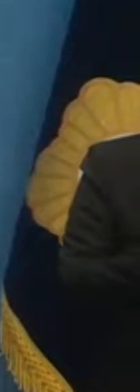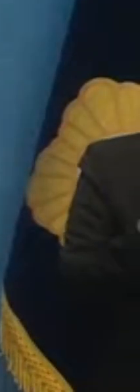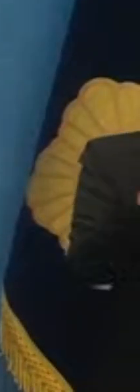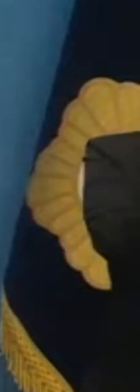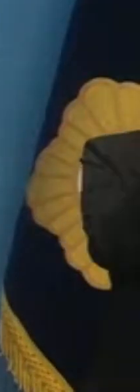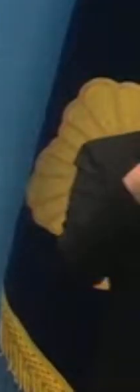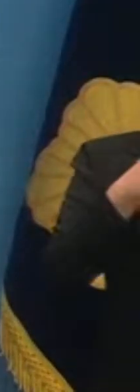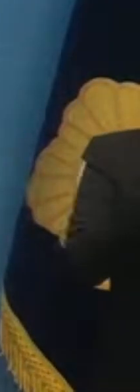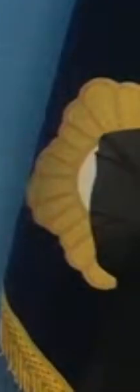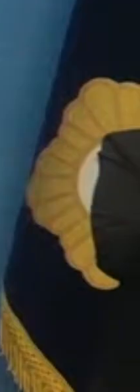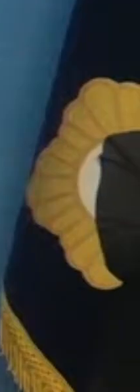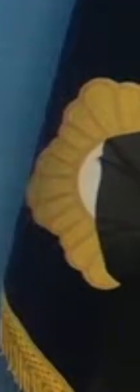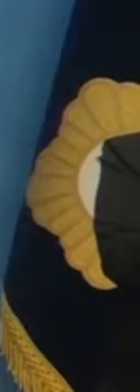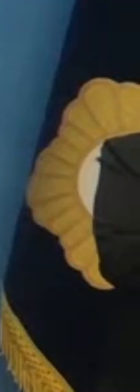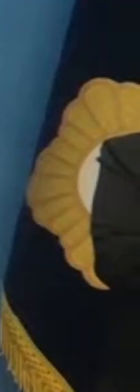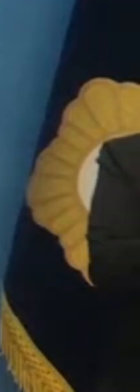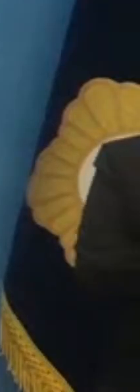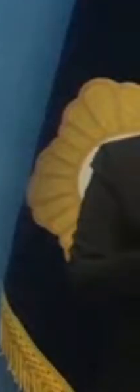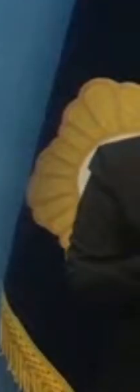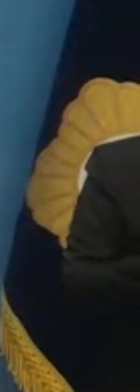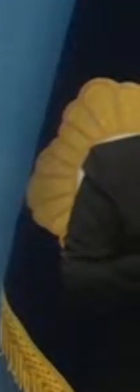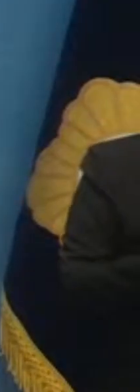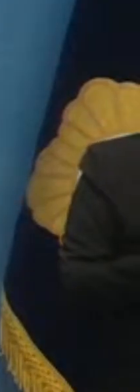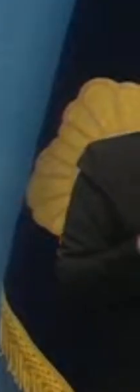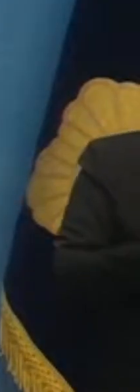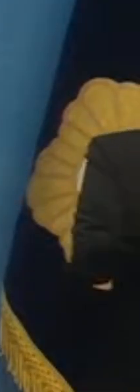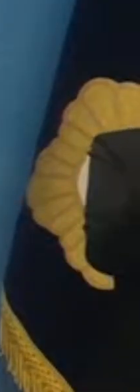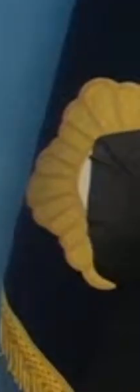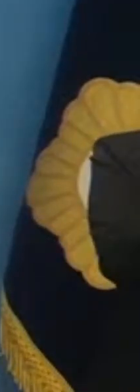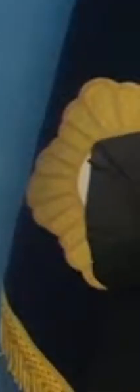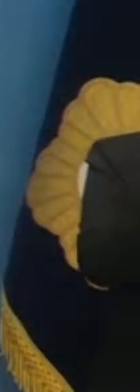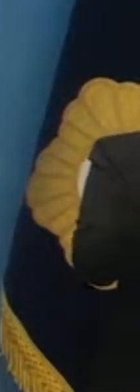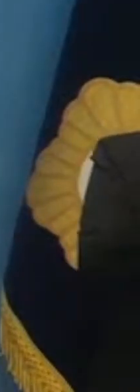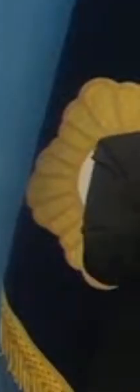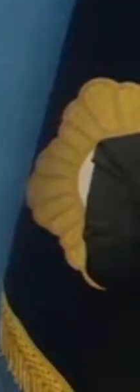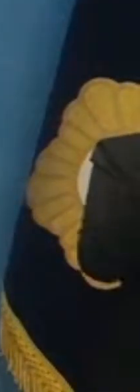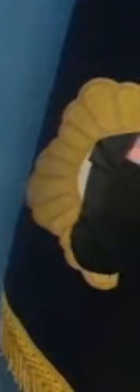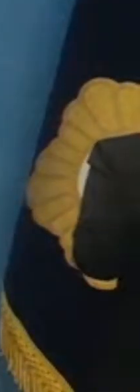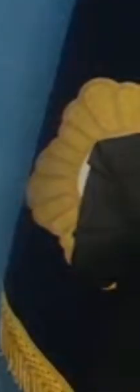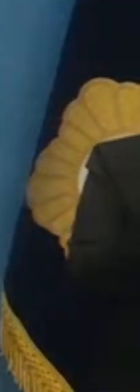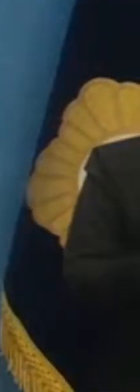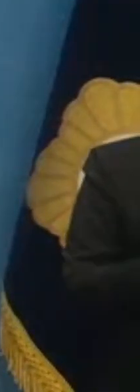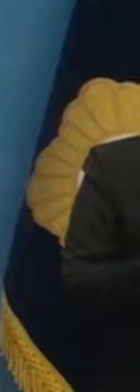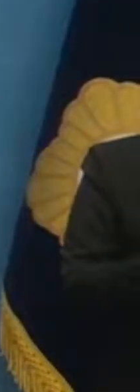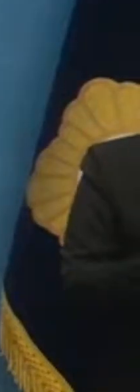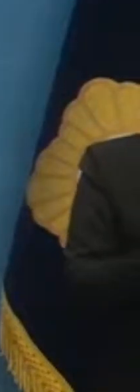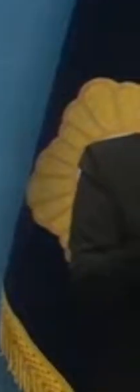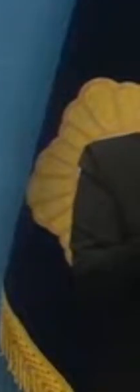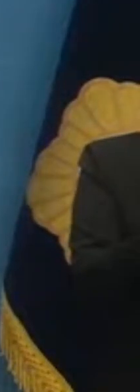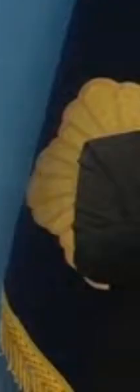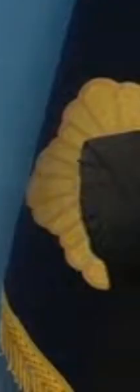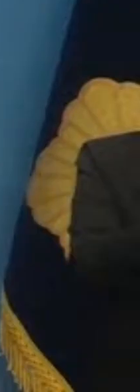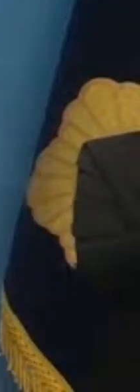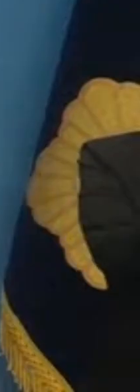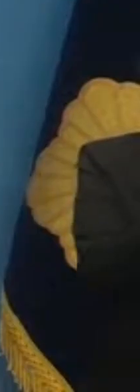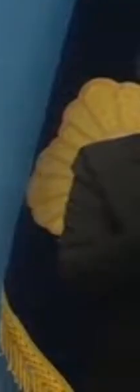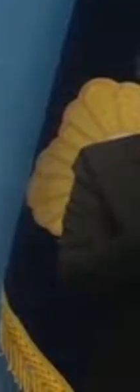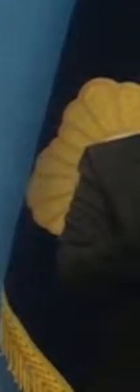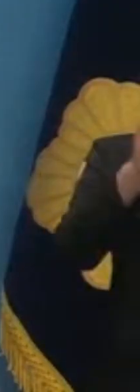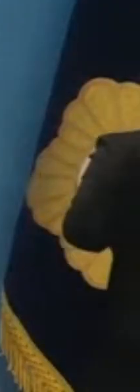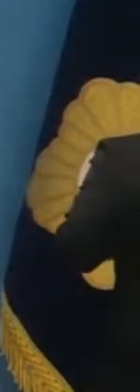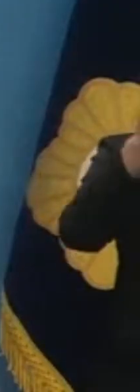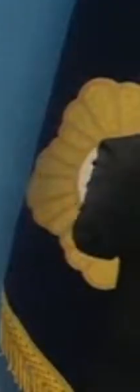주제로 드론 암살 고민하라, 사대폭탄 투척 고민하라 등 살해 조장을 하는 내용이 연속적으로 게시한